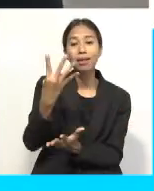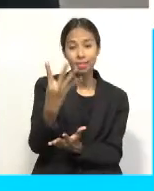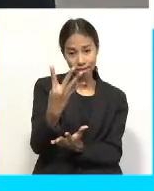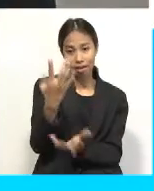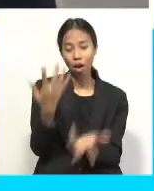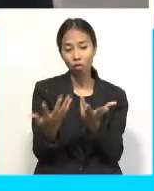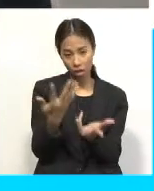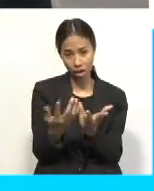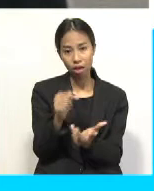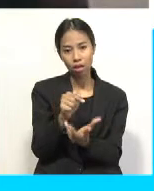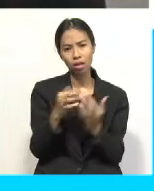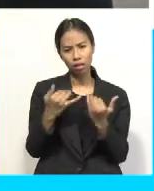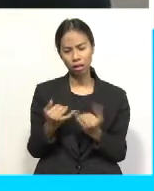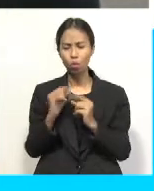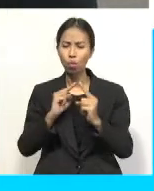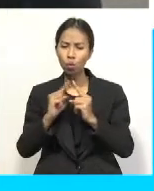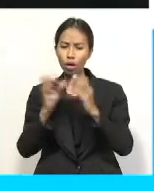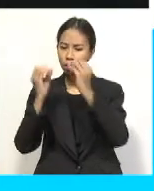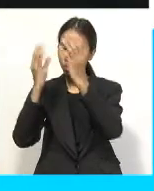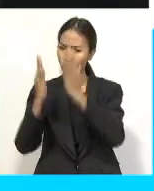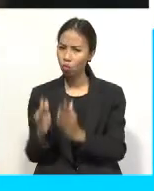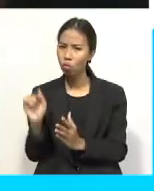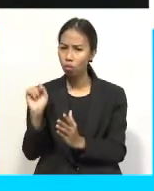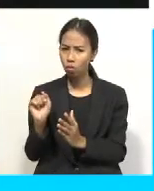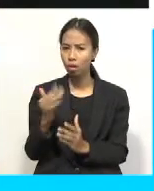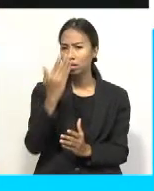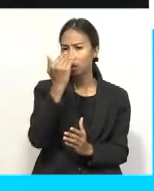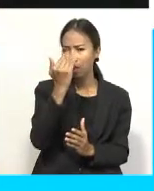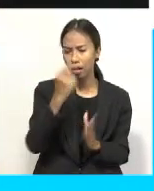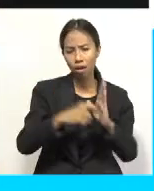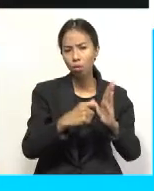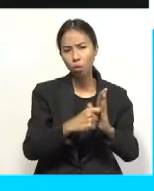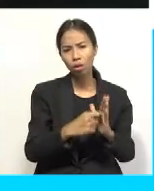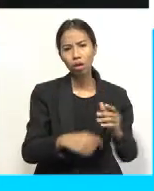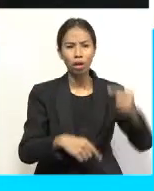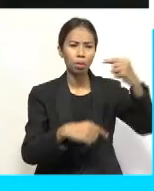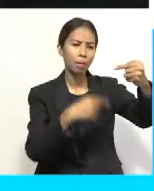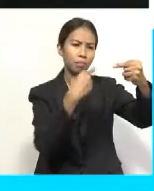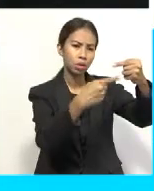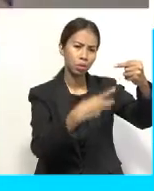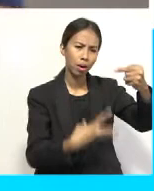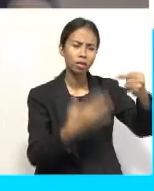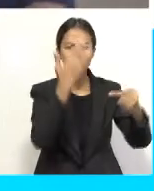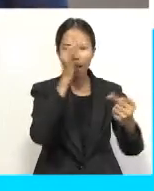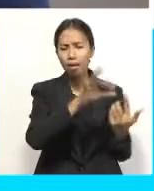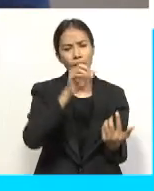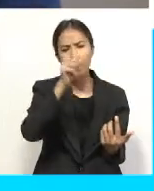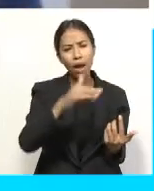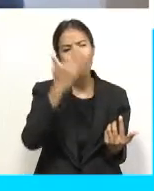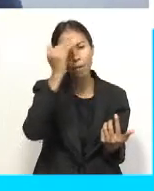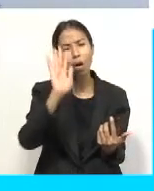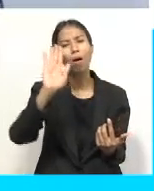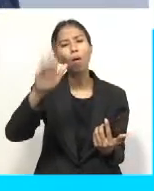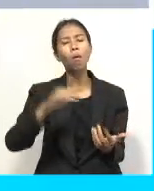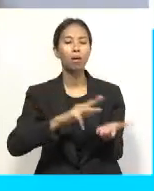การชี้แจงจากทางอาจารย์ประเสริฐเหมือนกันนะครับบอกว่าสาเหตุที่ไม่ให้เลือกอันดับคณะเนี่ยเพราะว่าเกณฑ์ของแต่ละมหาวิทยาลัยของแต่ละสาขาวิช